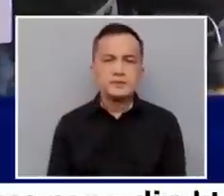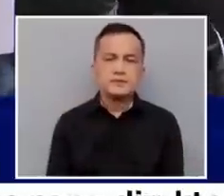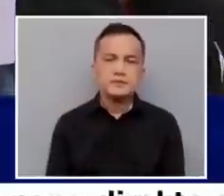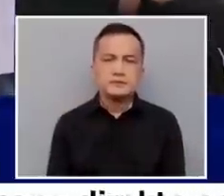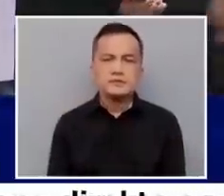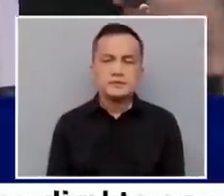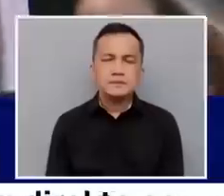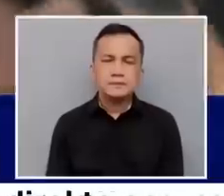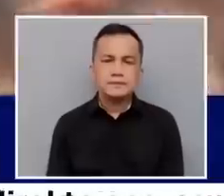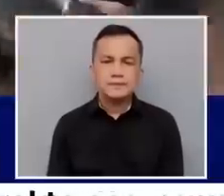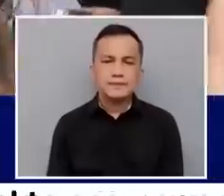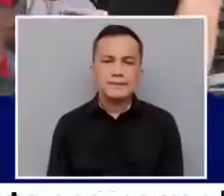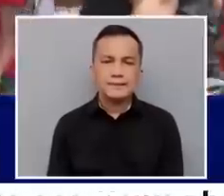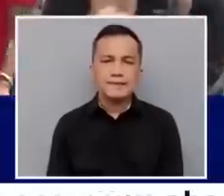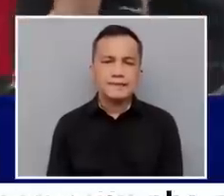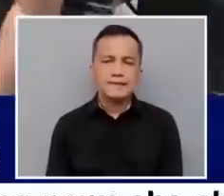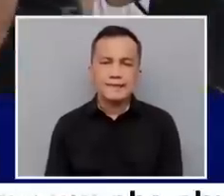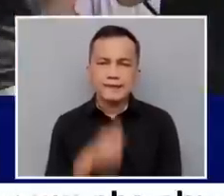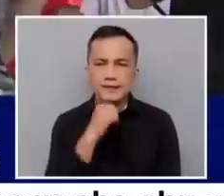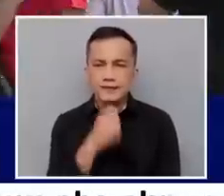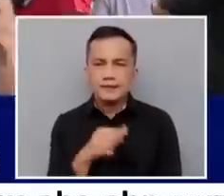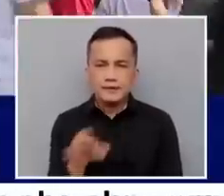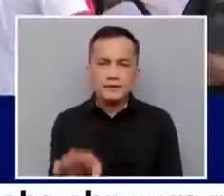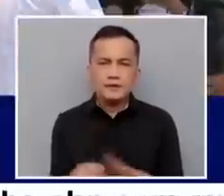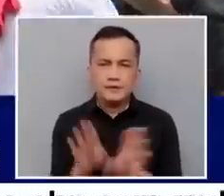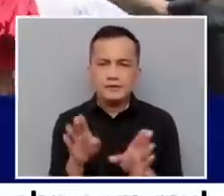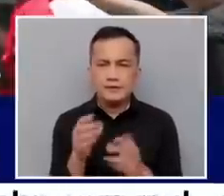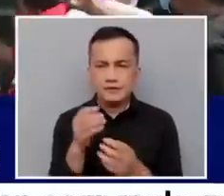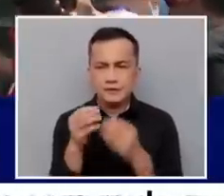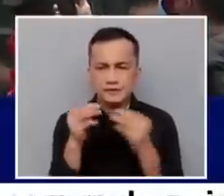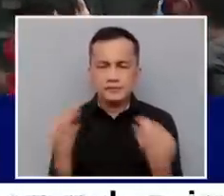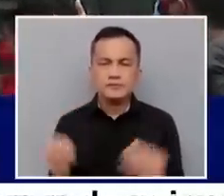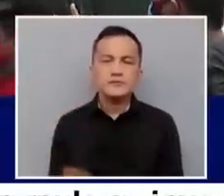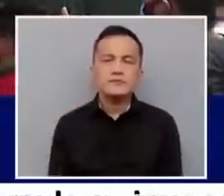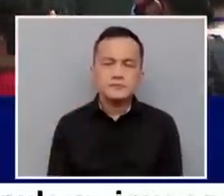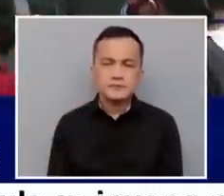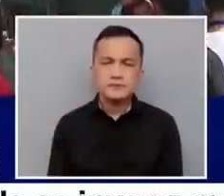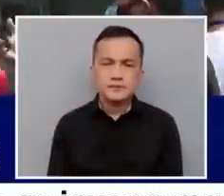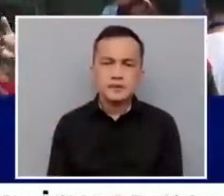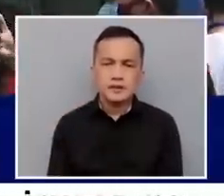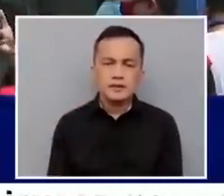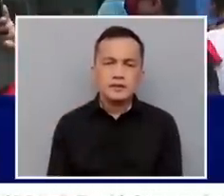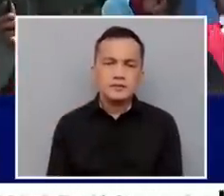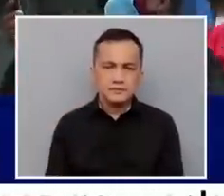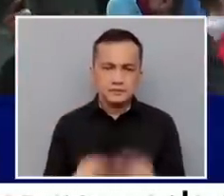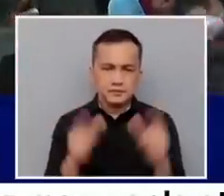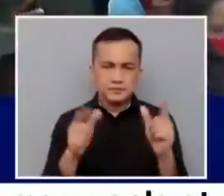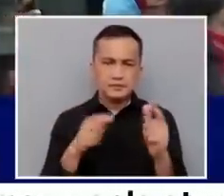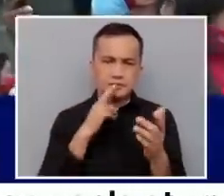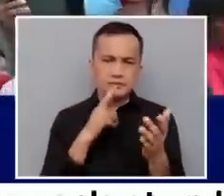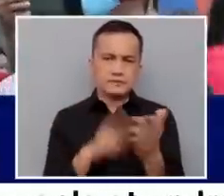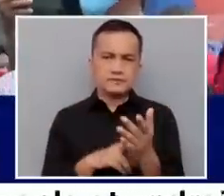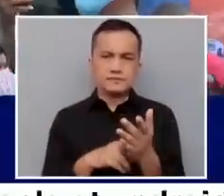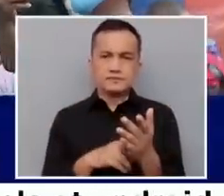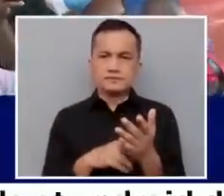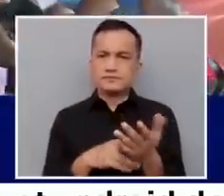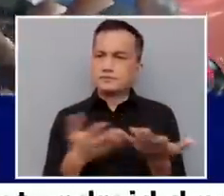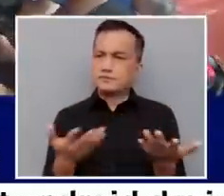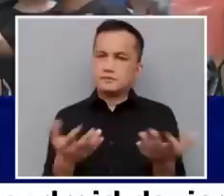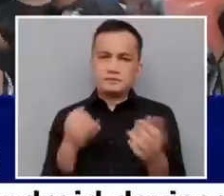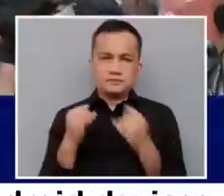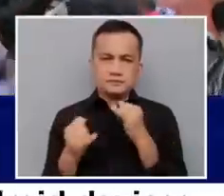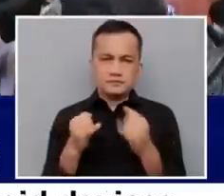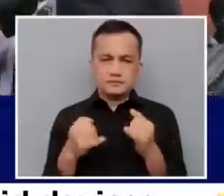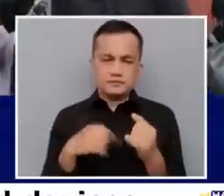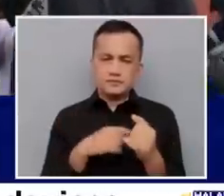kung magkakaroon ng kaparehong pagbibigay ng mensahe ng live or whether recorded or kung anumang panayam. Wala pa